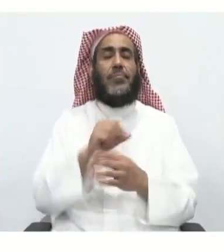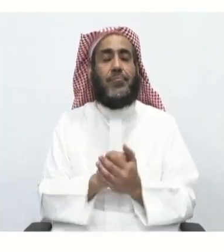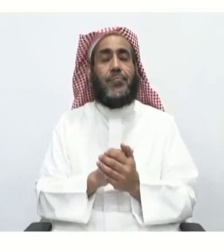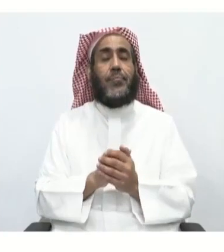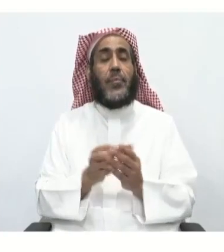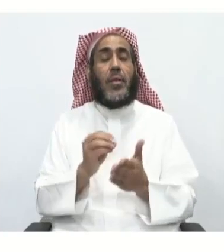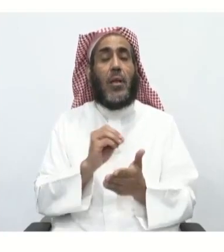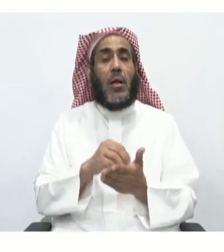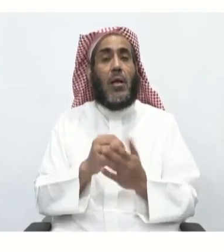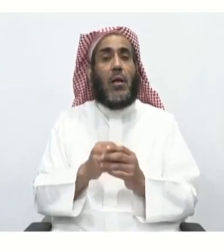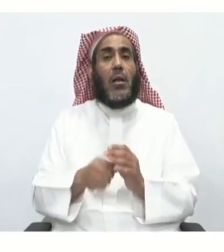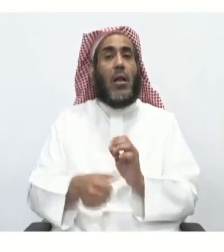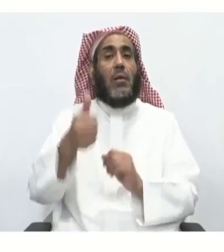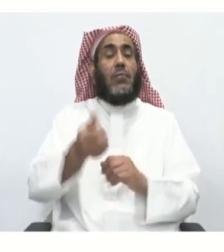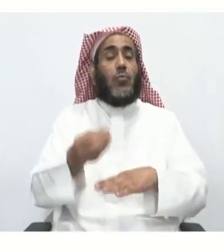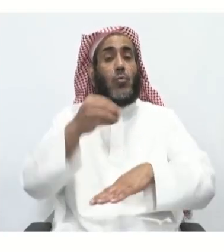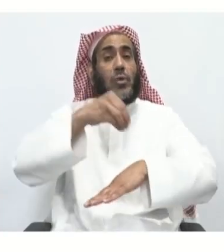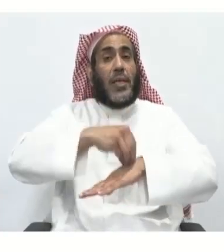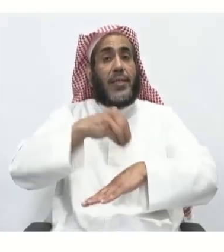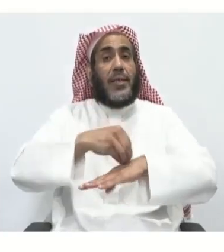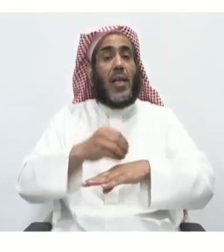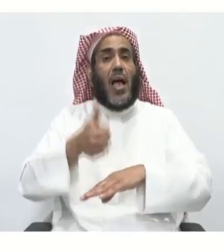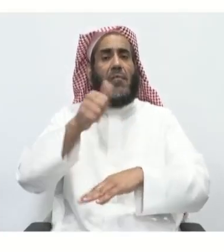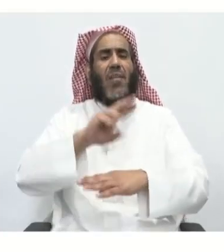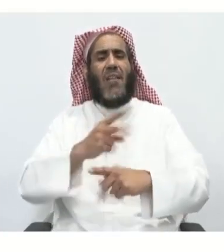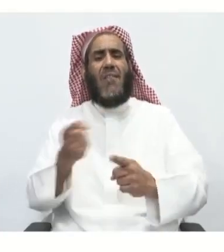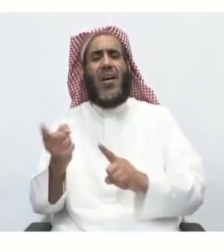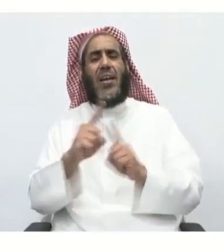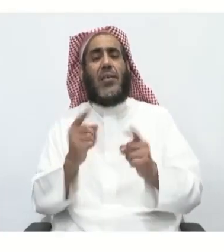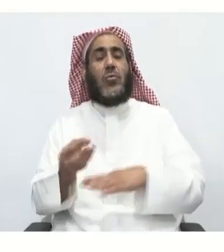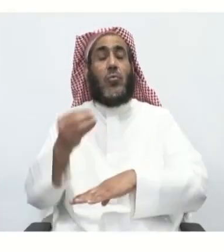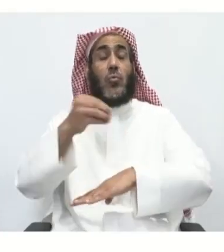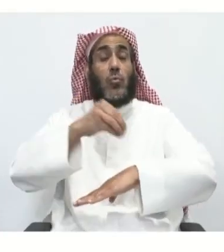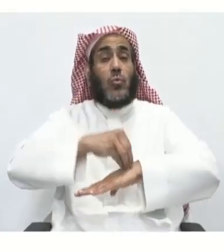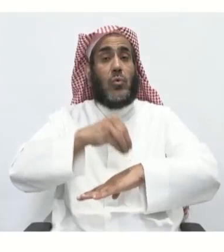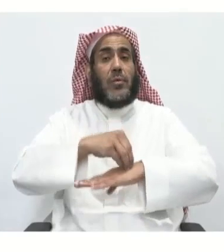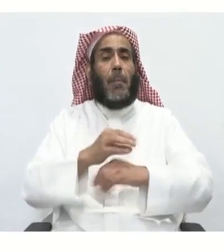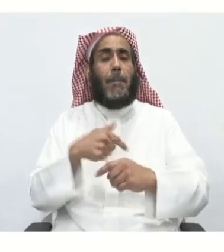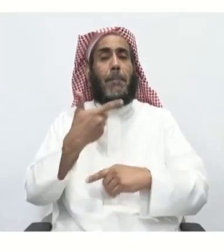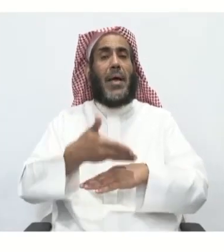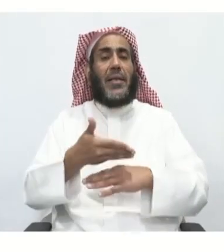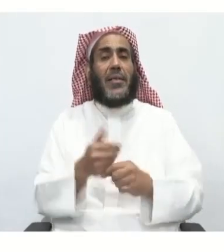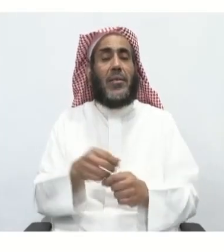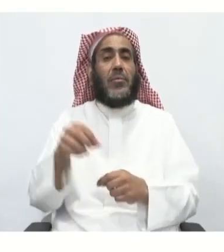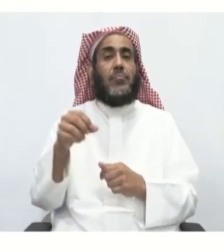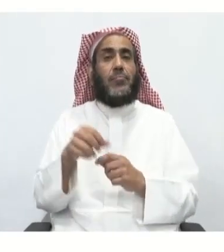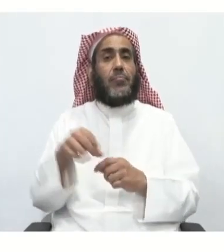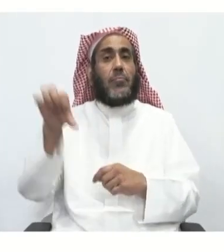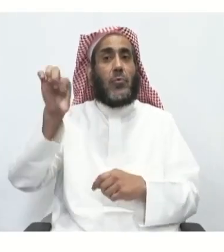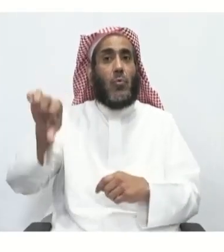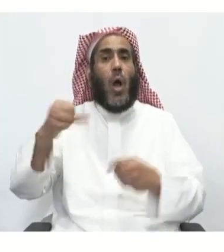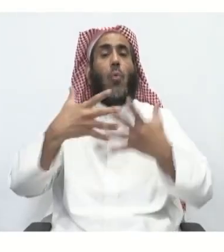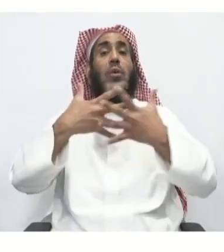الالف هنا تزاد الالف الالف الفارقه الالف الفارقه طبعا هي بعد واو بعد واو